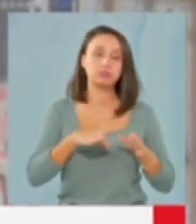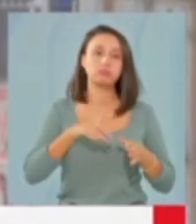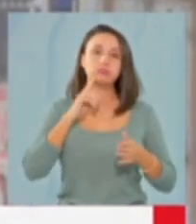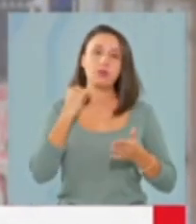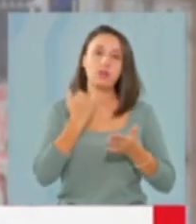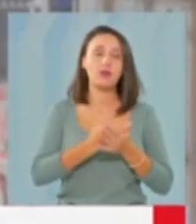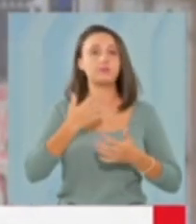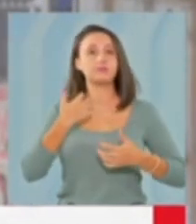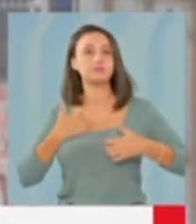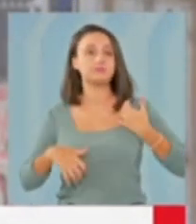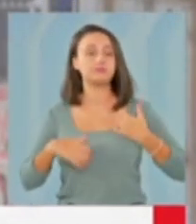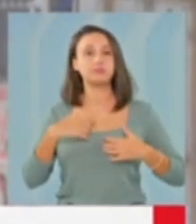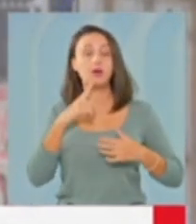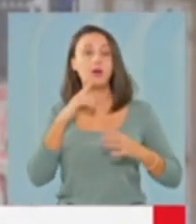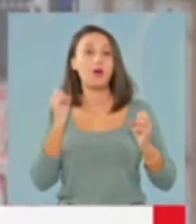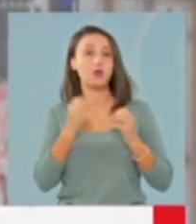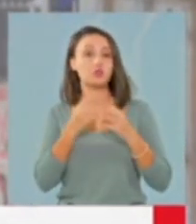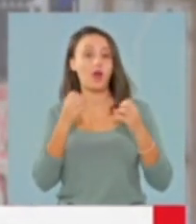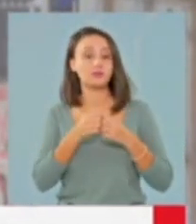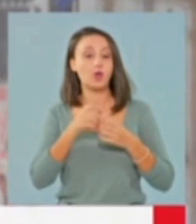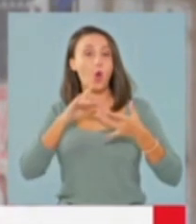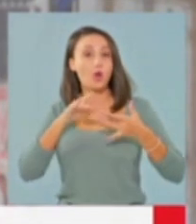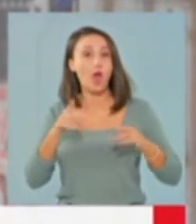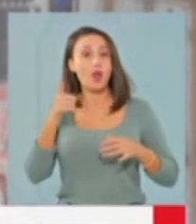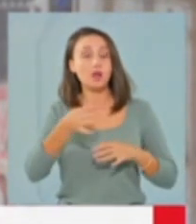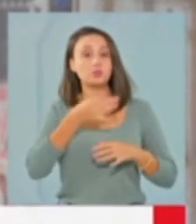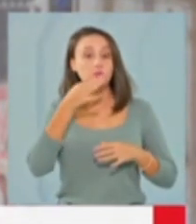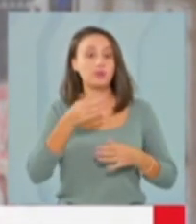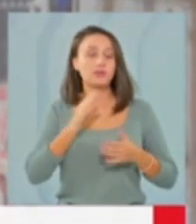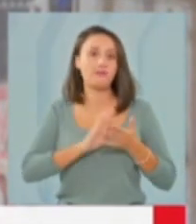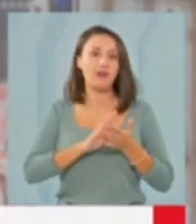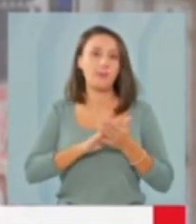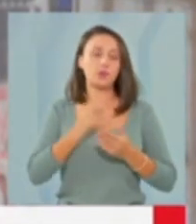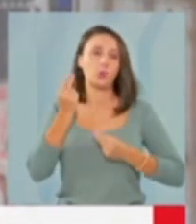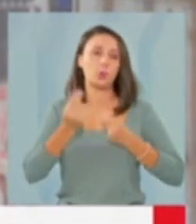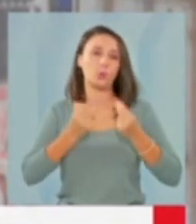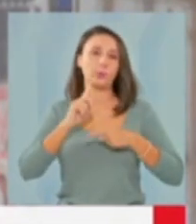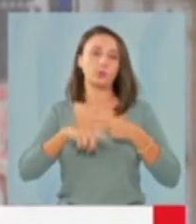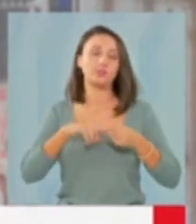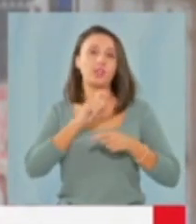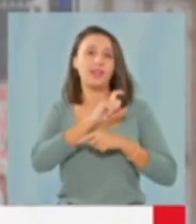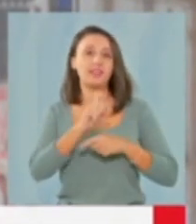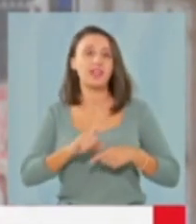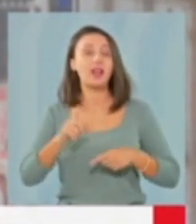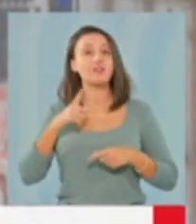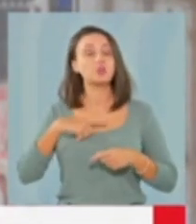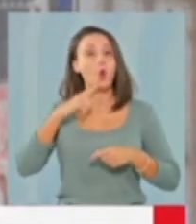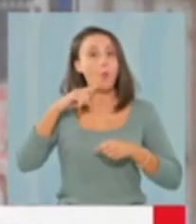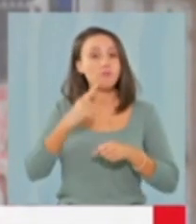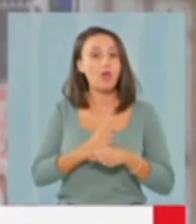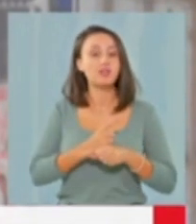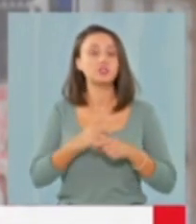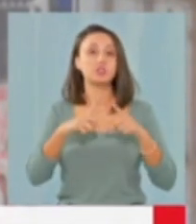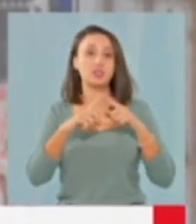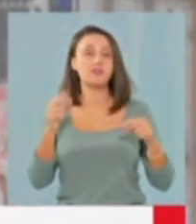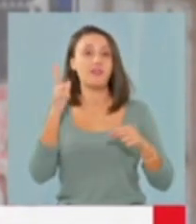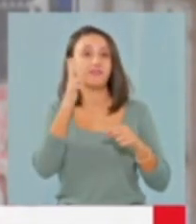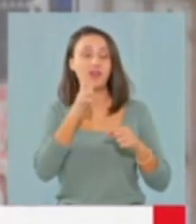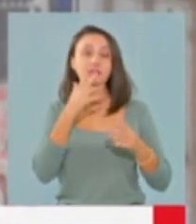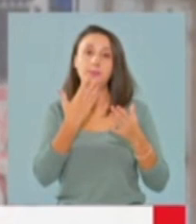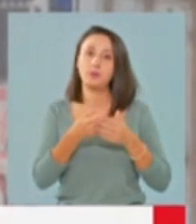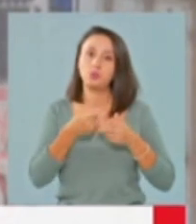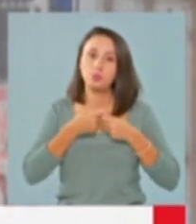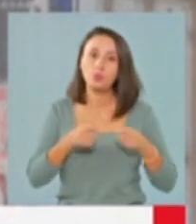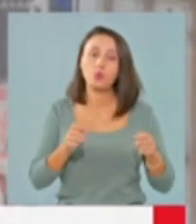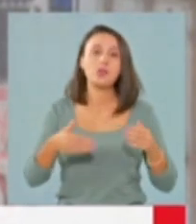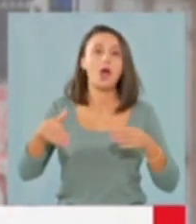dispută puternică în mediul online la spus că de fapt am vrut să fac o glumă după ce în Italia a devenit obligatoriu certificatul verde pentru